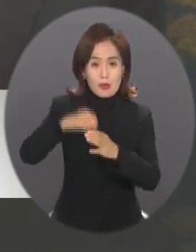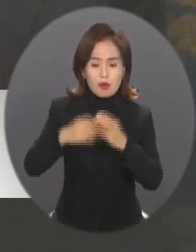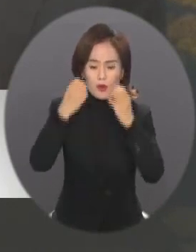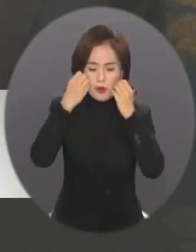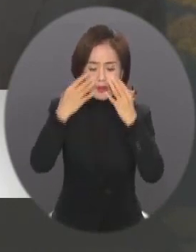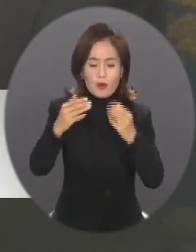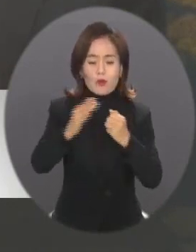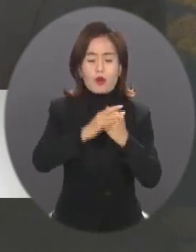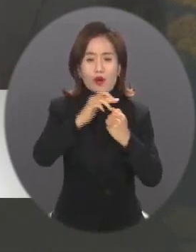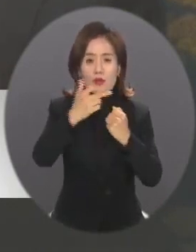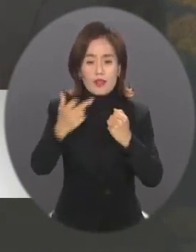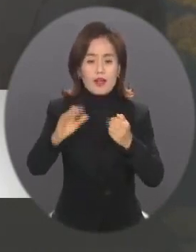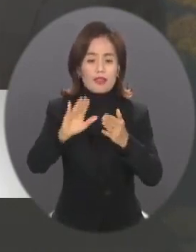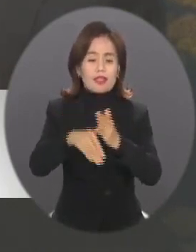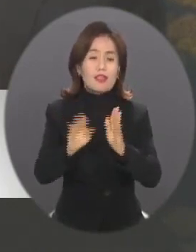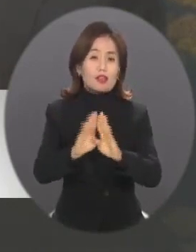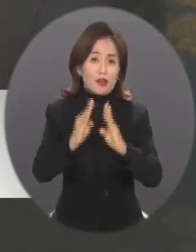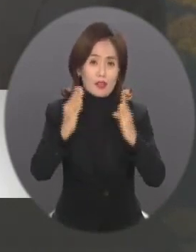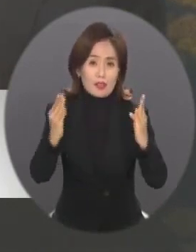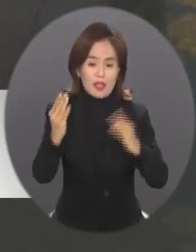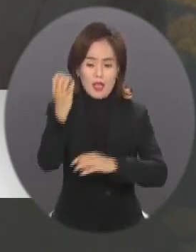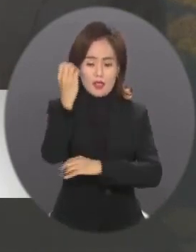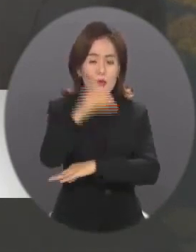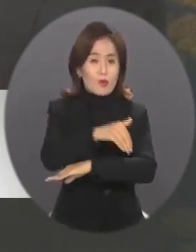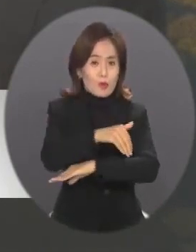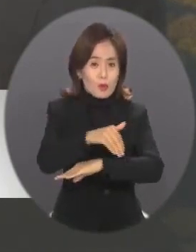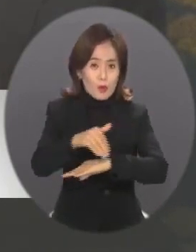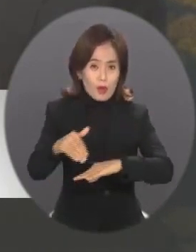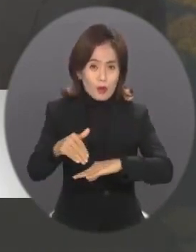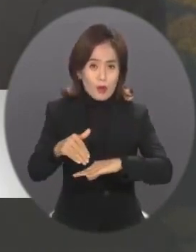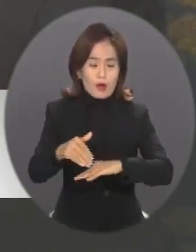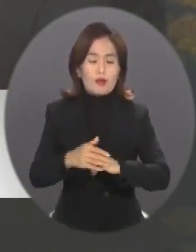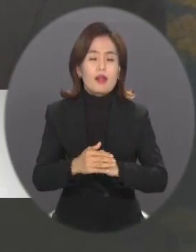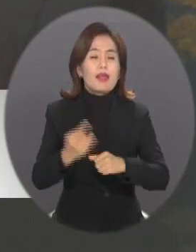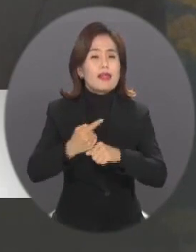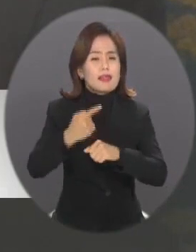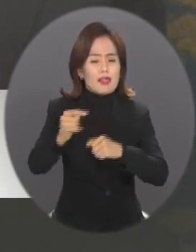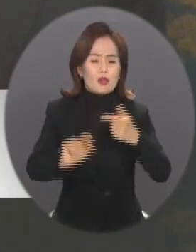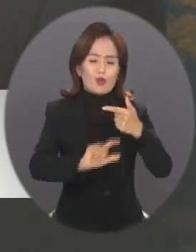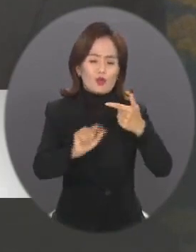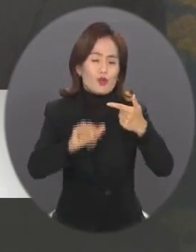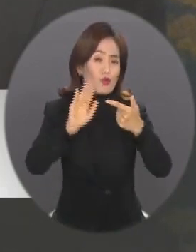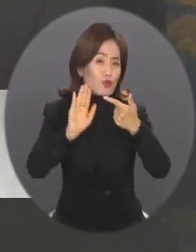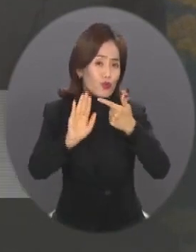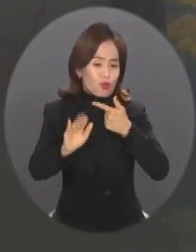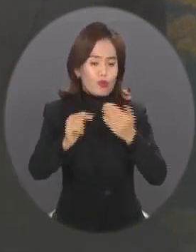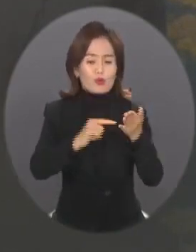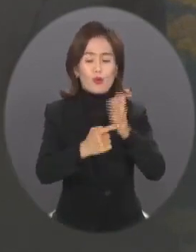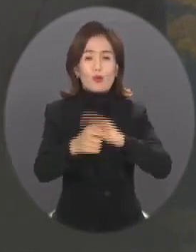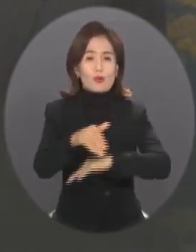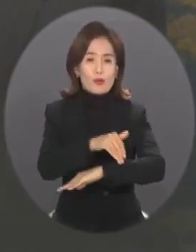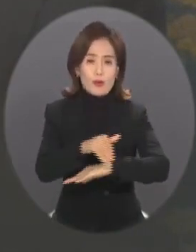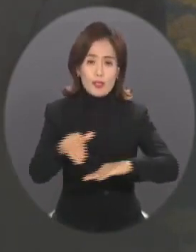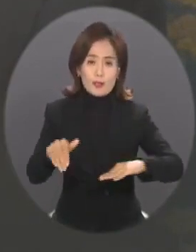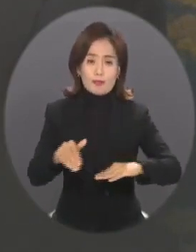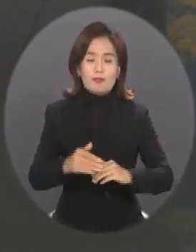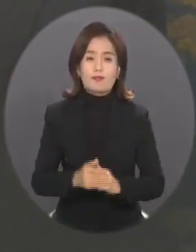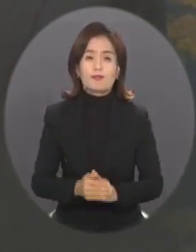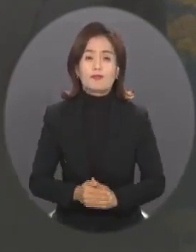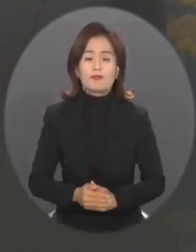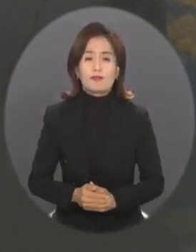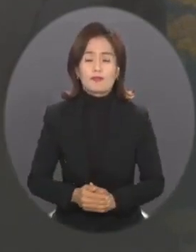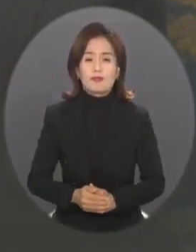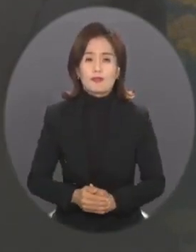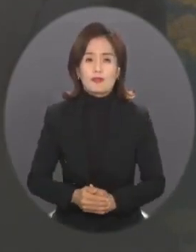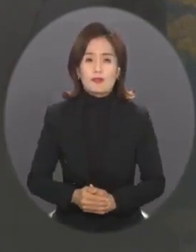시대를 열겠다는 기치 아래 기본 계획과 밑그림을 내년 하반기에 선보일 예정입니다. 먼저 김영창 기자의